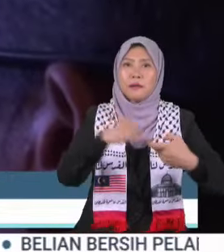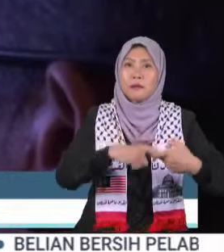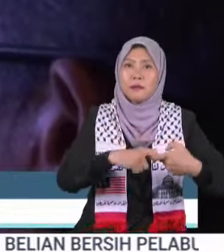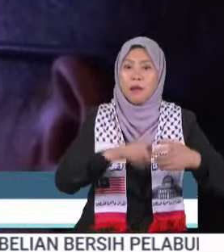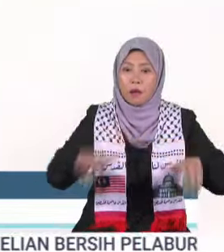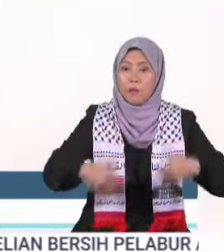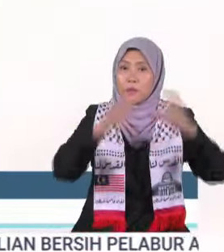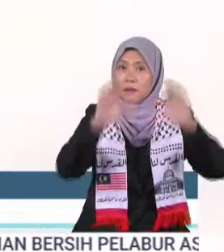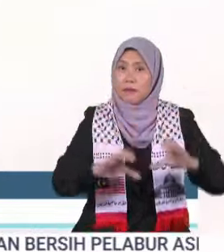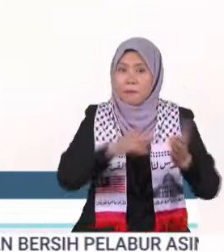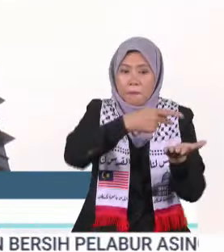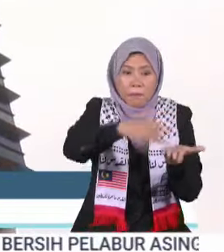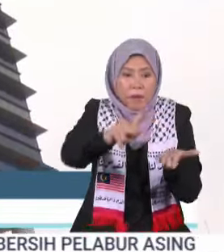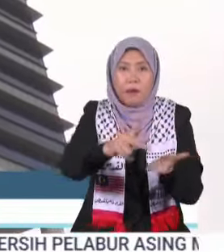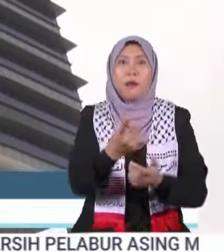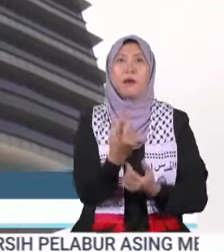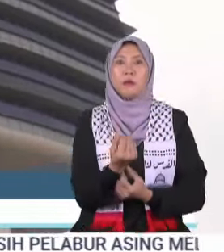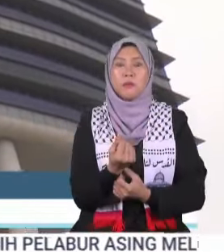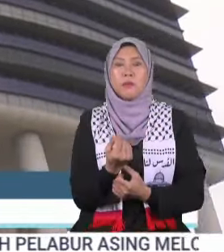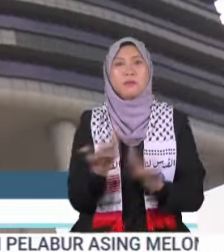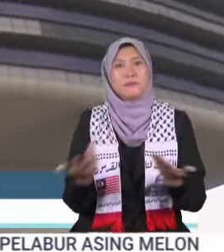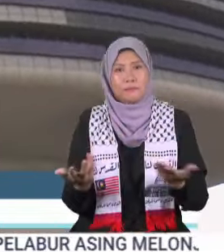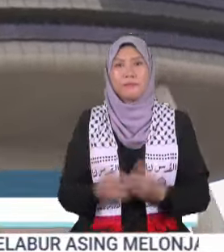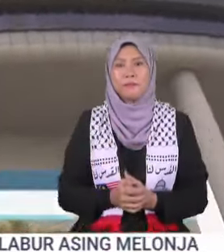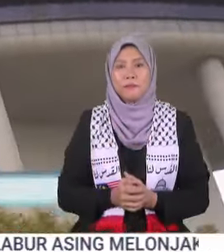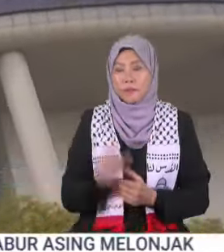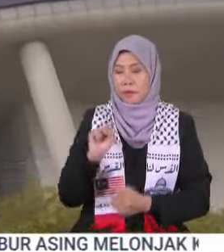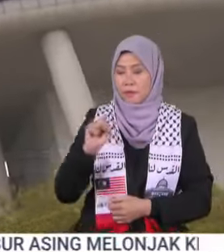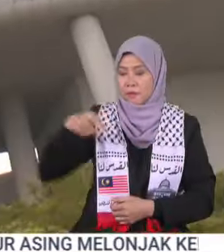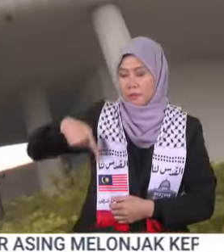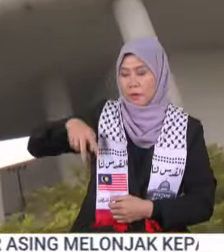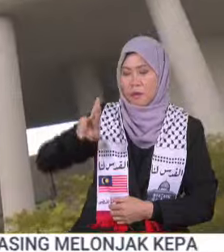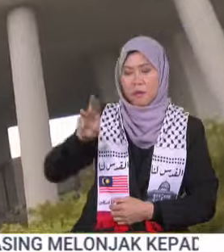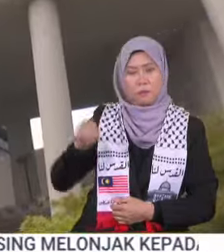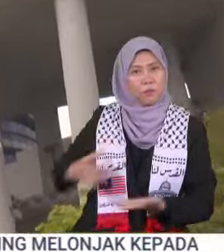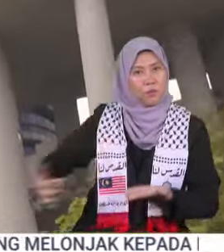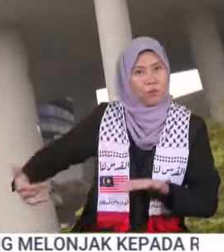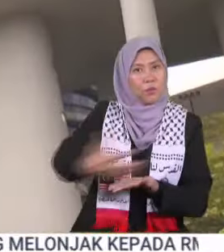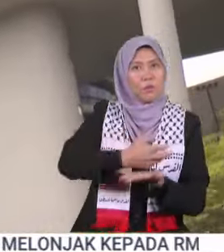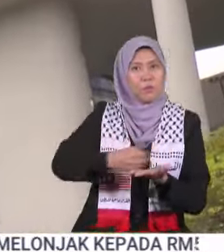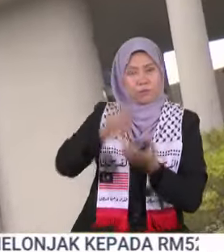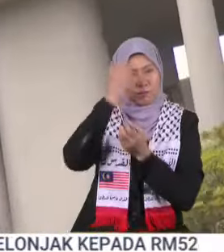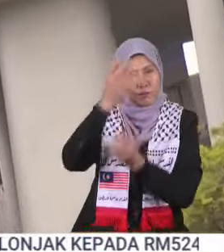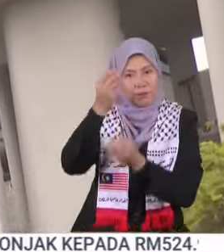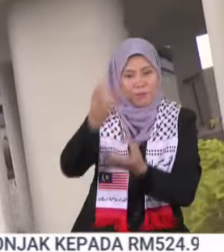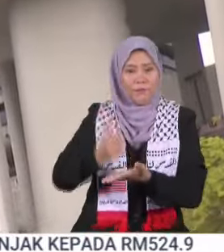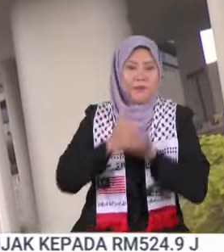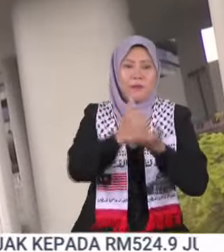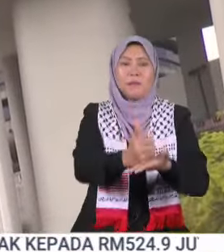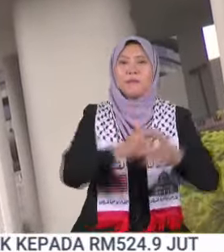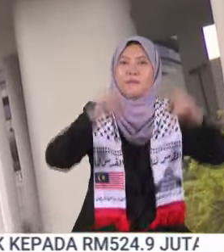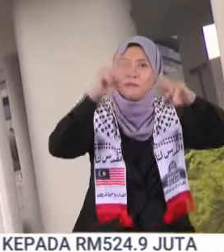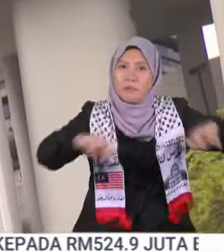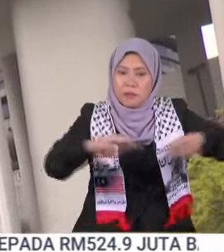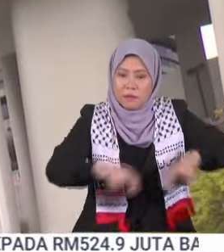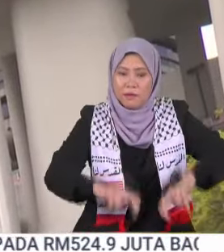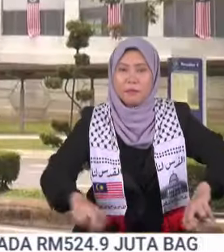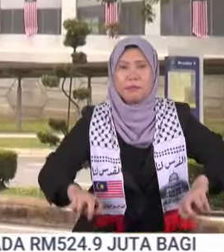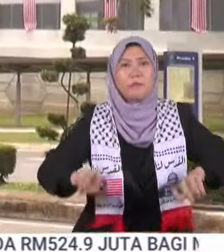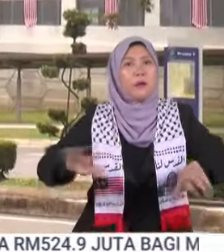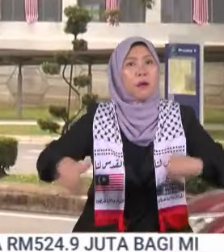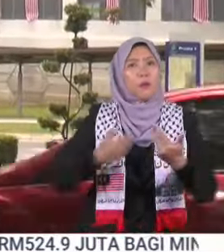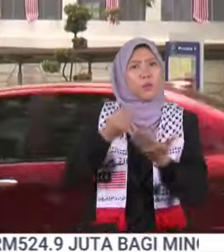ia dibelanjakan sprm juga sedang mengumpul keterangan yang dapat membantu siasatan bagaimana dana